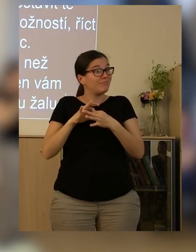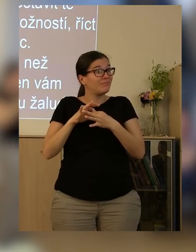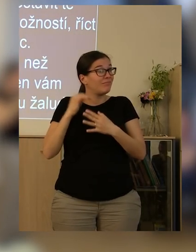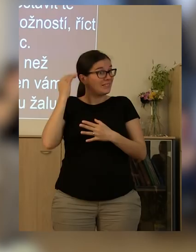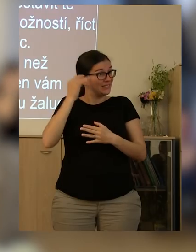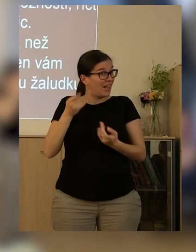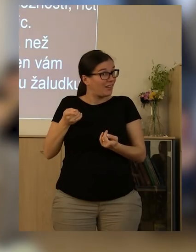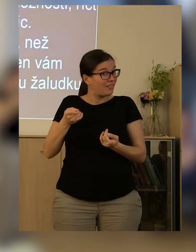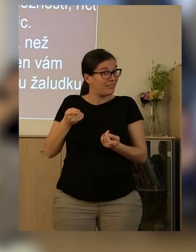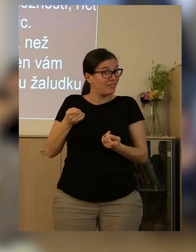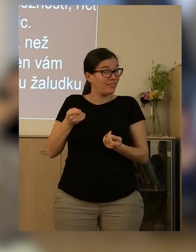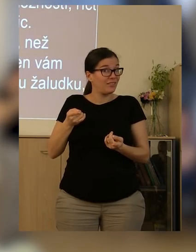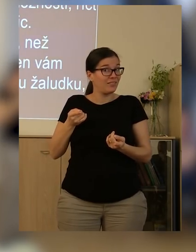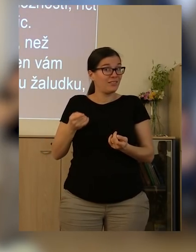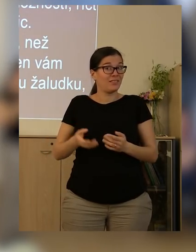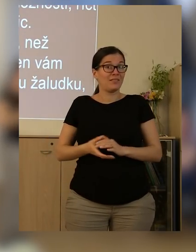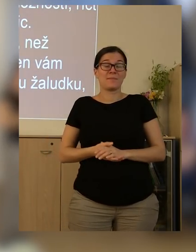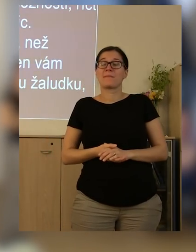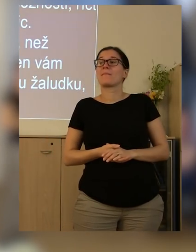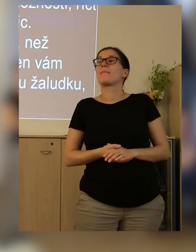A nějaký